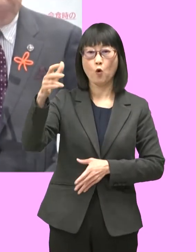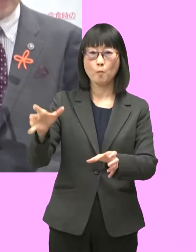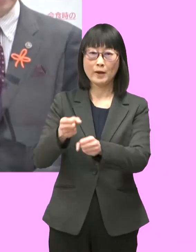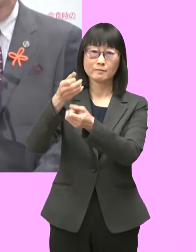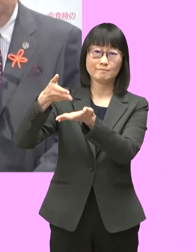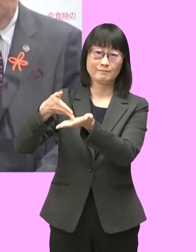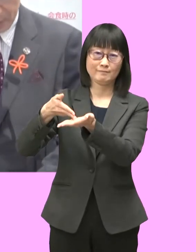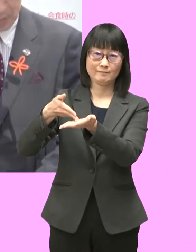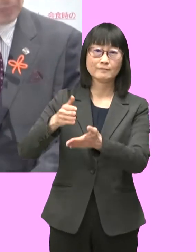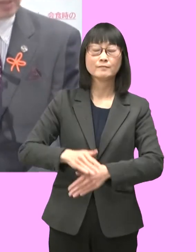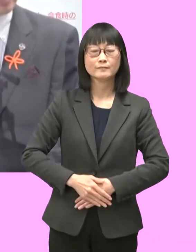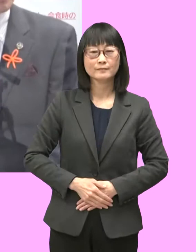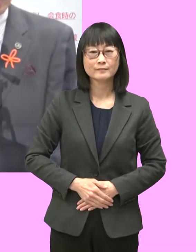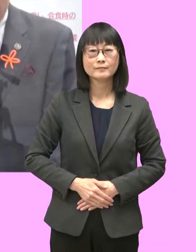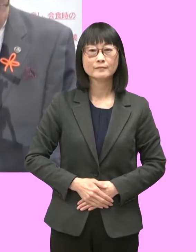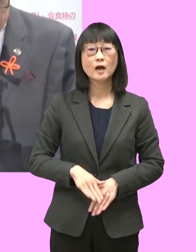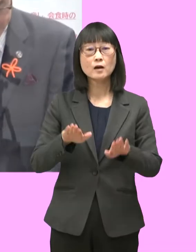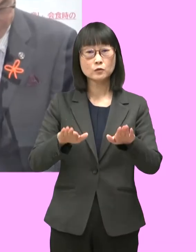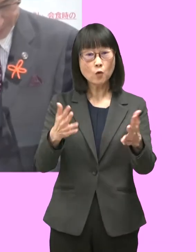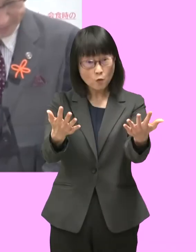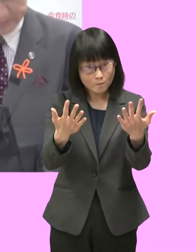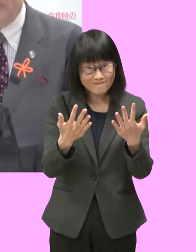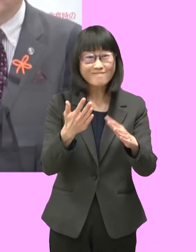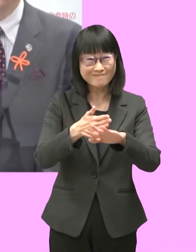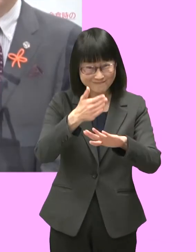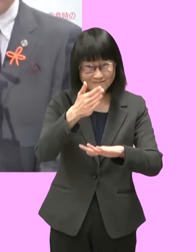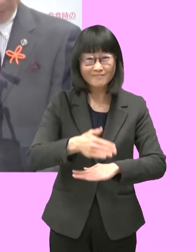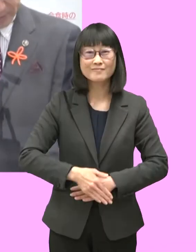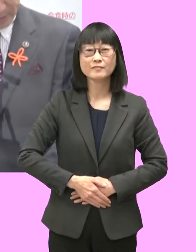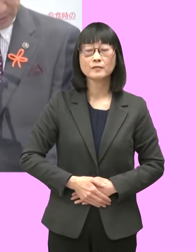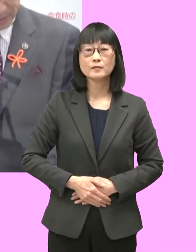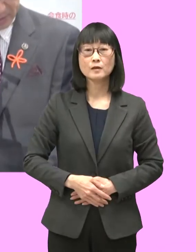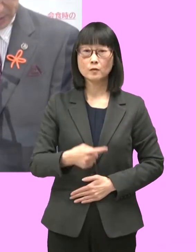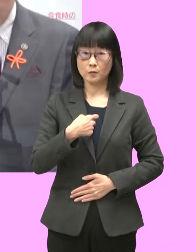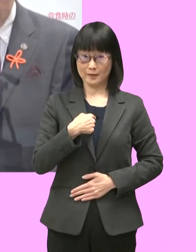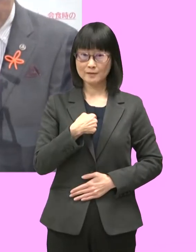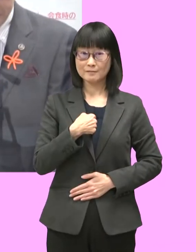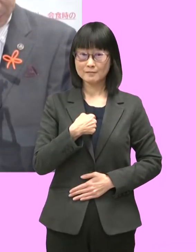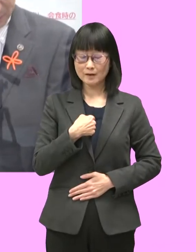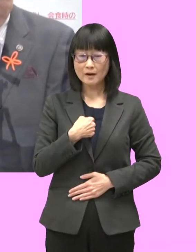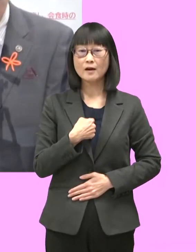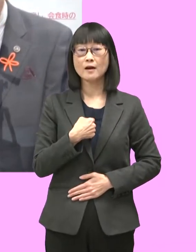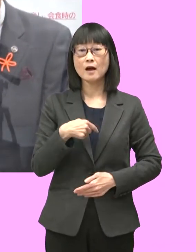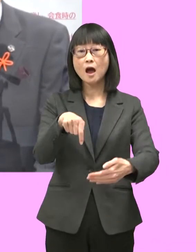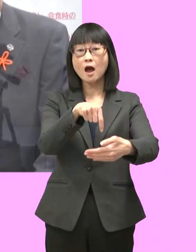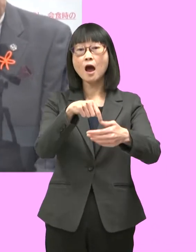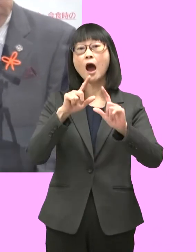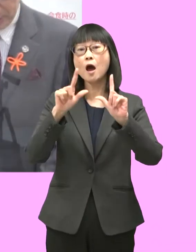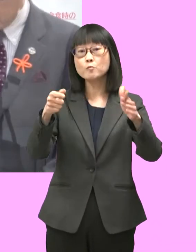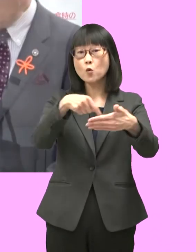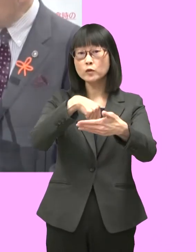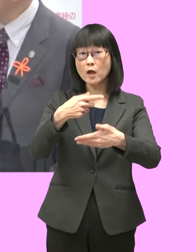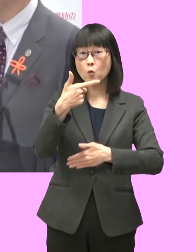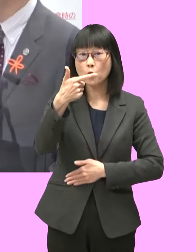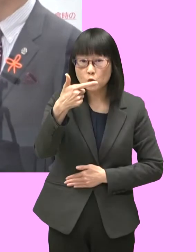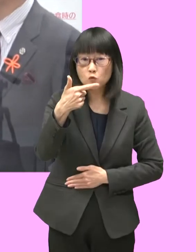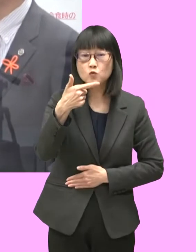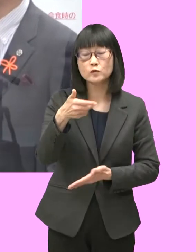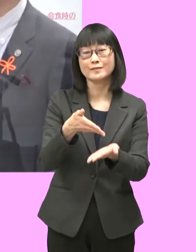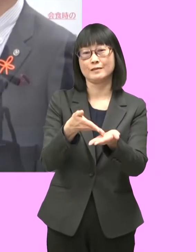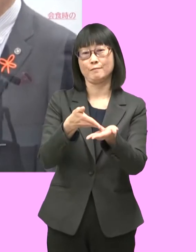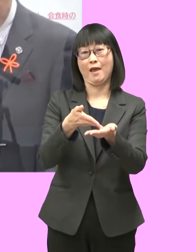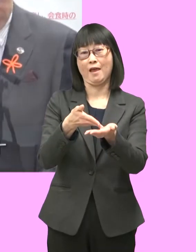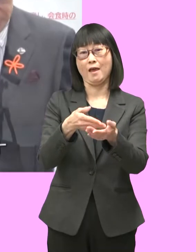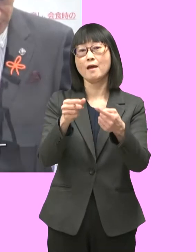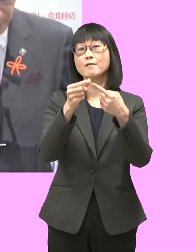。 はい、お集まりいただきましてありがとうございます。私から、6件ご説明をさせていただきます。